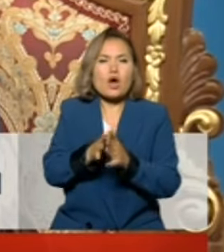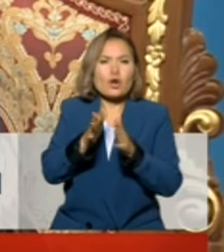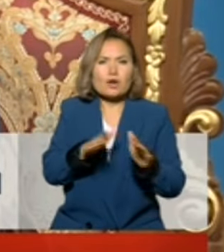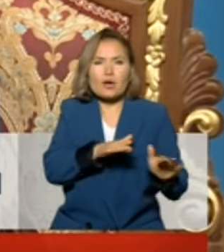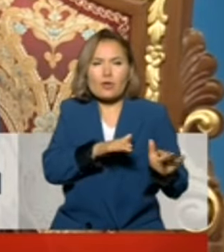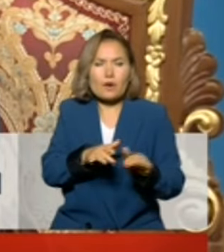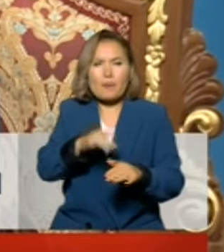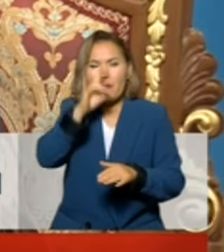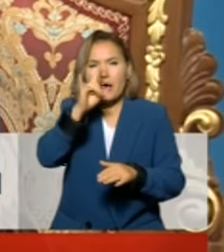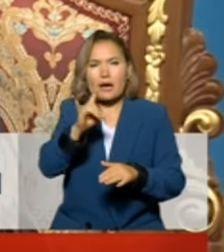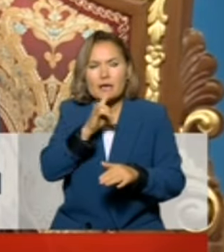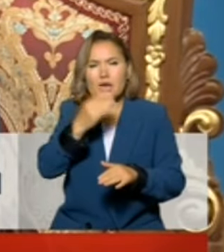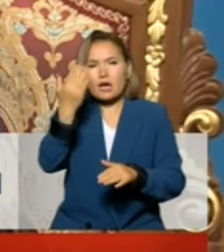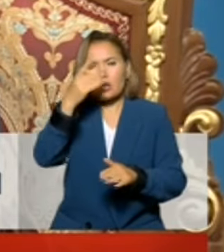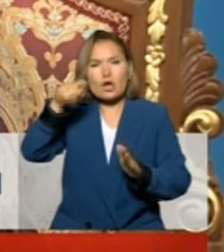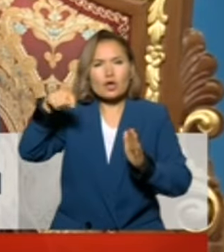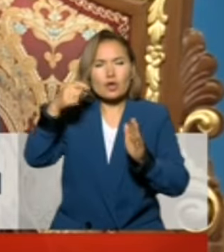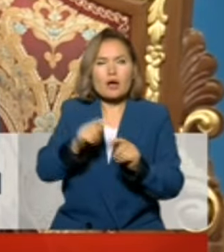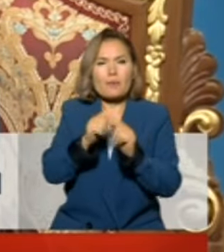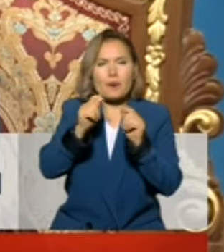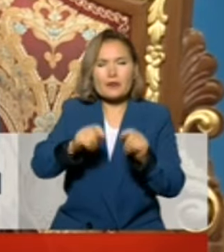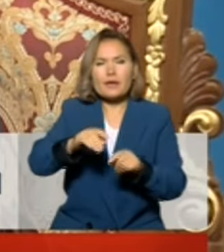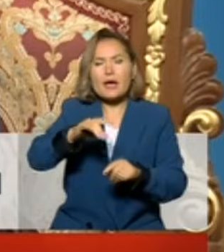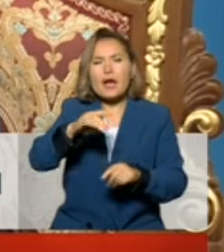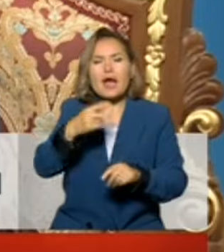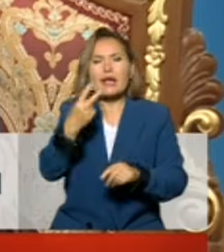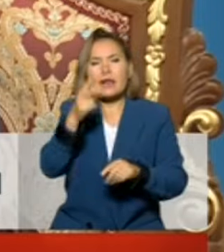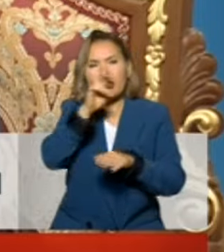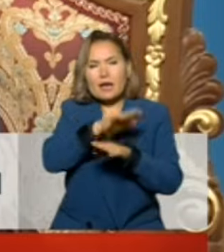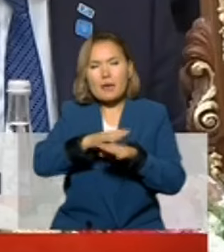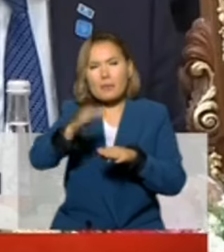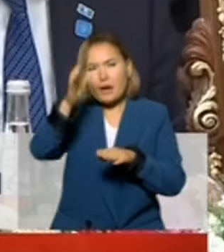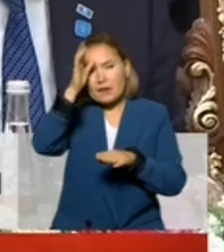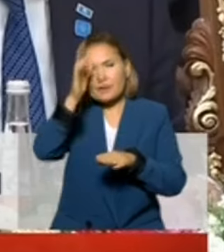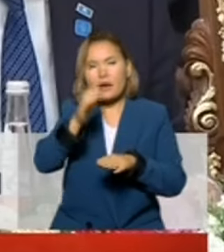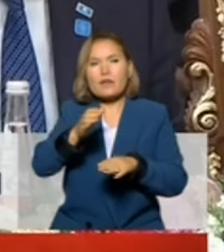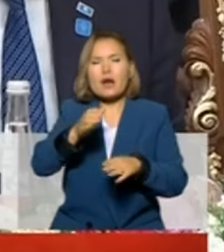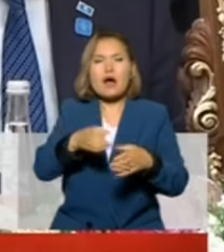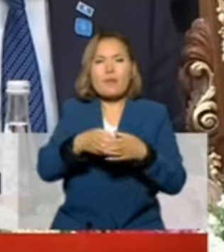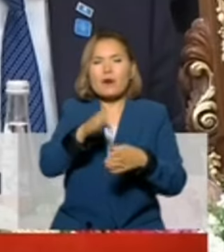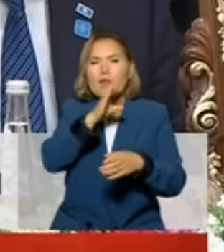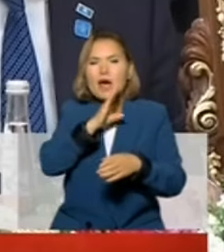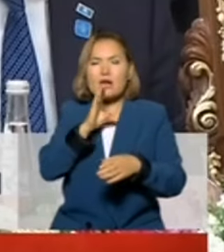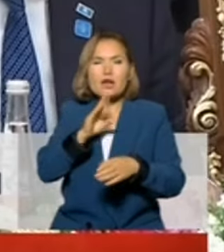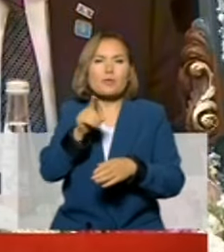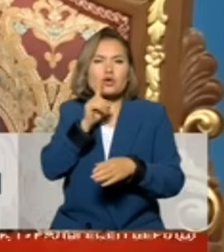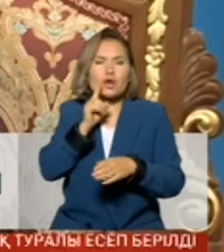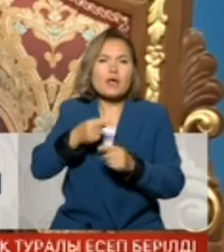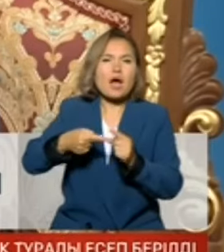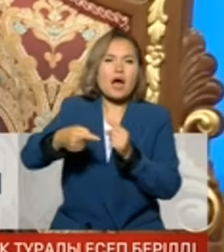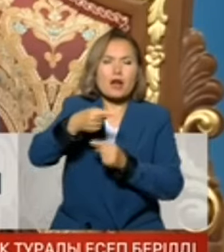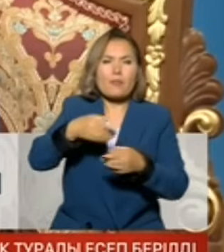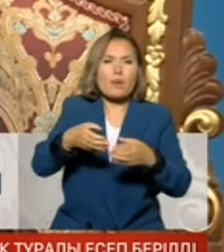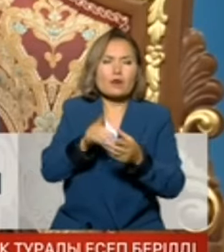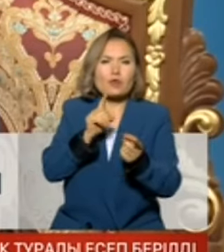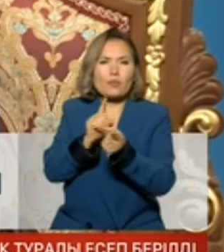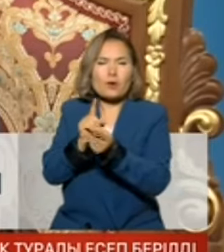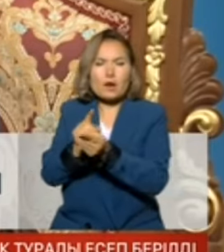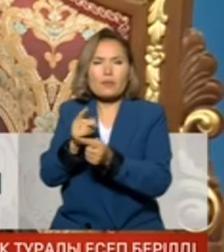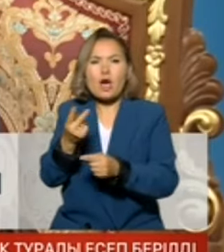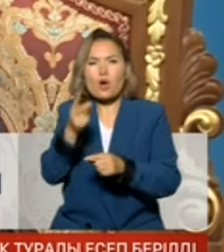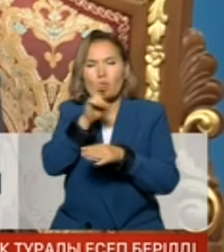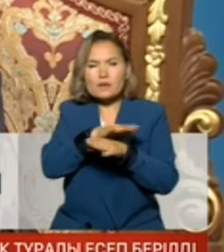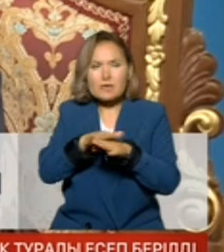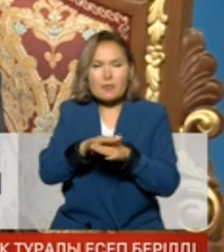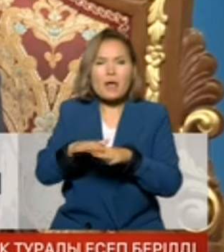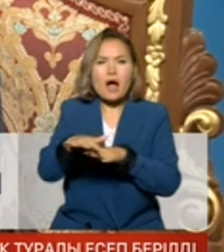күндері, қазақ киносының күндері өтеді. Екі елдің зиялы қауым өкілдері, ғалымдар, әйелдер мен жастар, кәсіпкерлер бас қосады. Мұның бәрі қос мемлекет